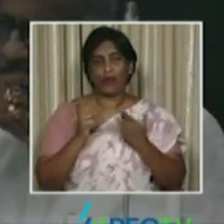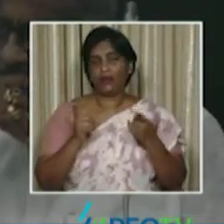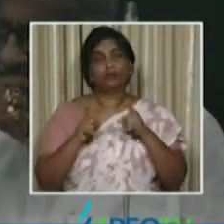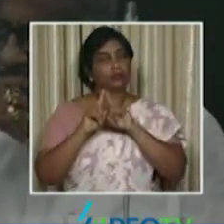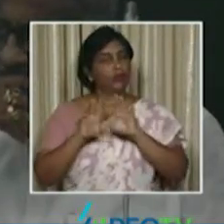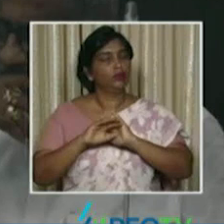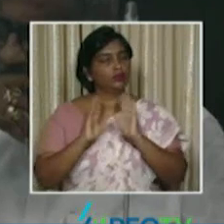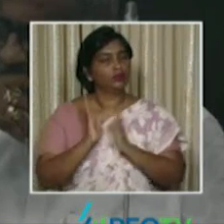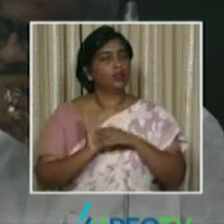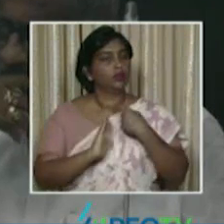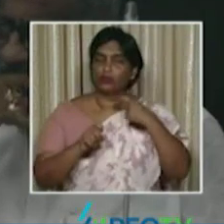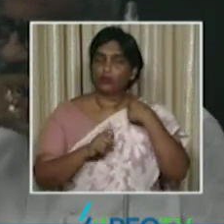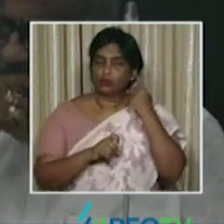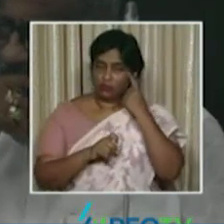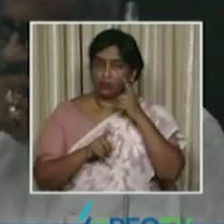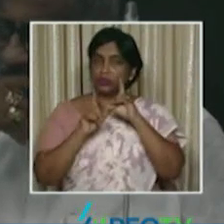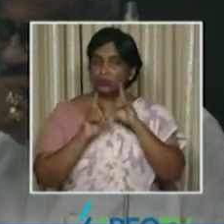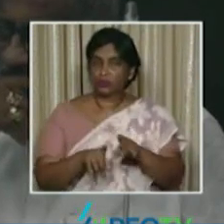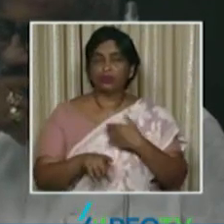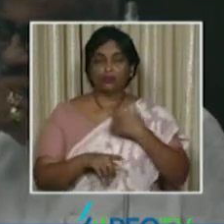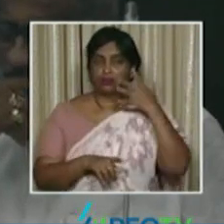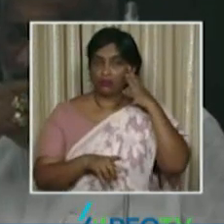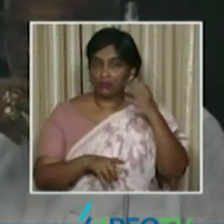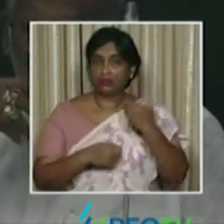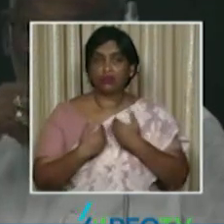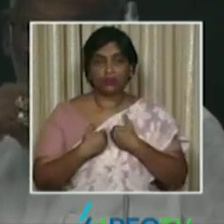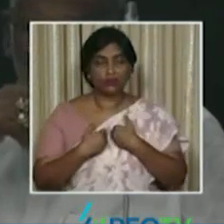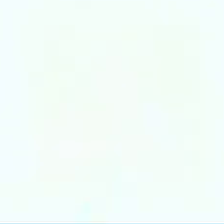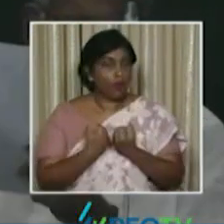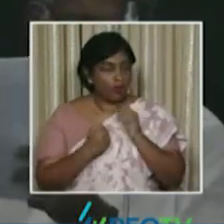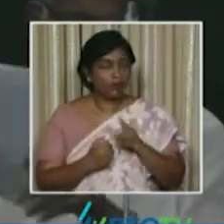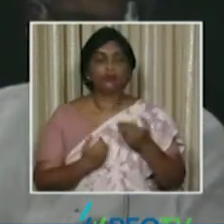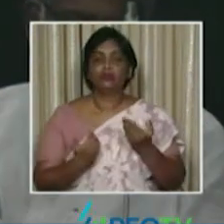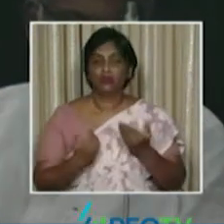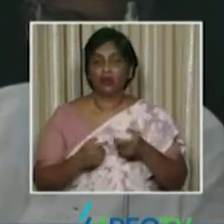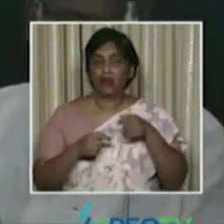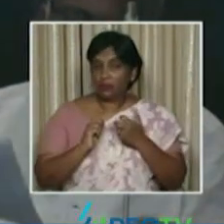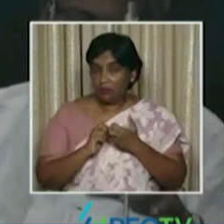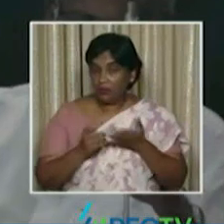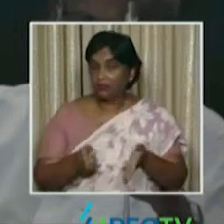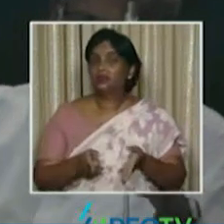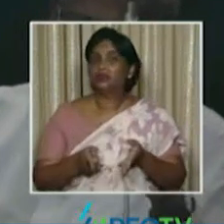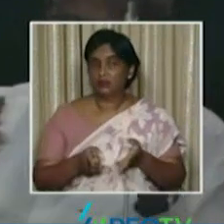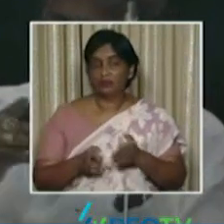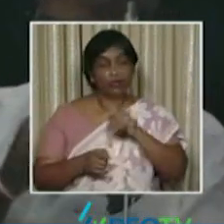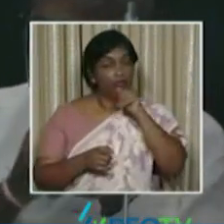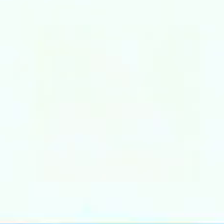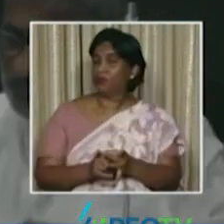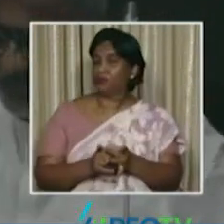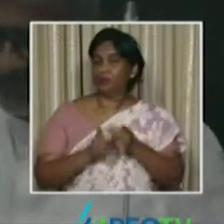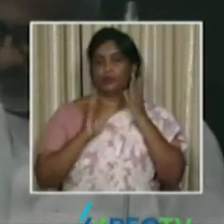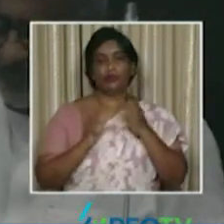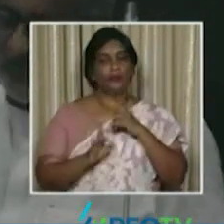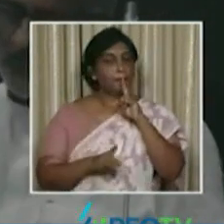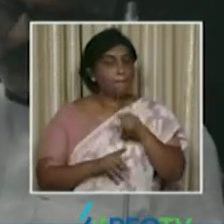ඒ සියල්ලම මේ රටේ ජනතාව දන්නවා ඒක නිසා අපි මතක තියාගන්න මේ අපි කාටත් අවශ්‍ය වෙන්නේ මේ වෙච්ච සිදුවීම ඒකේ සත්‍ය සොයාගෙන